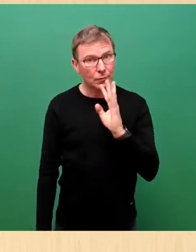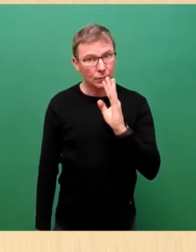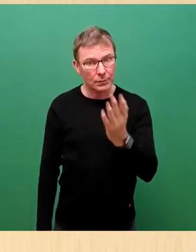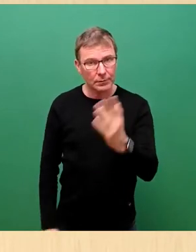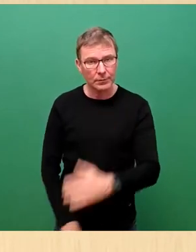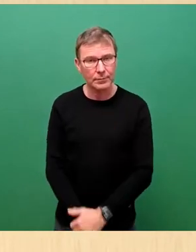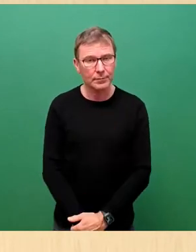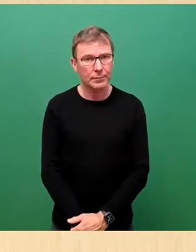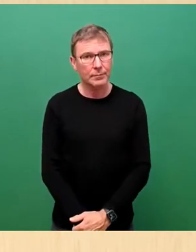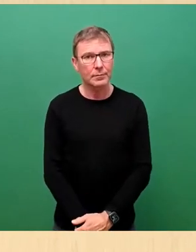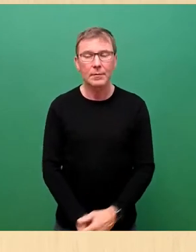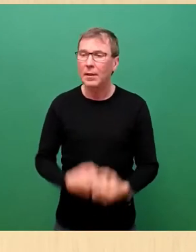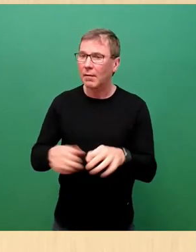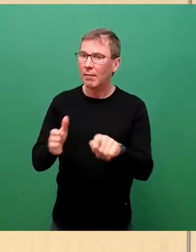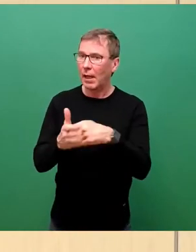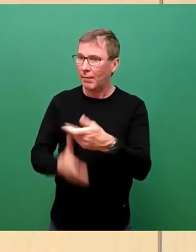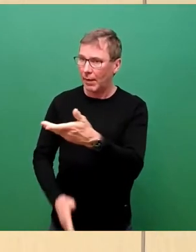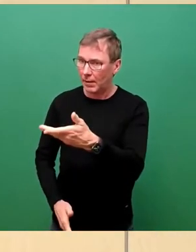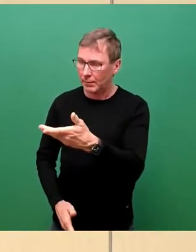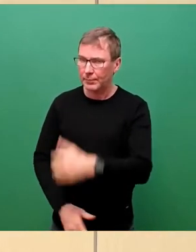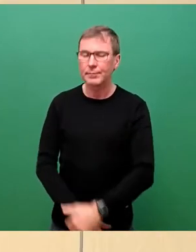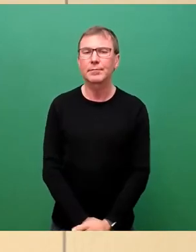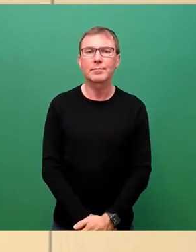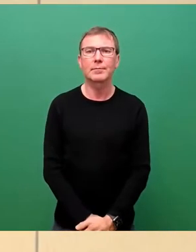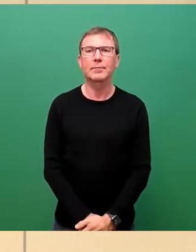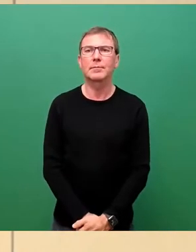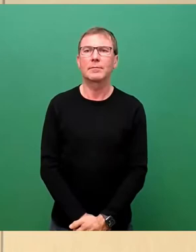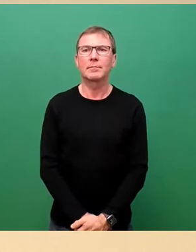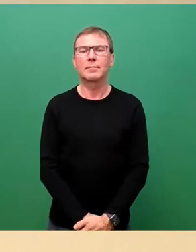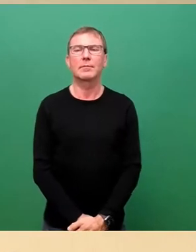Freie Wähler, Herr Genschmer, bitte.